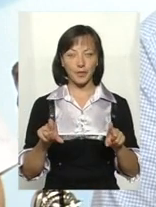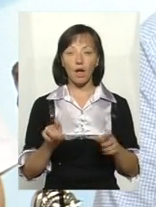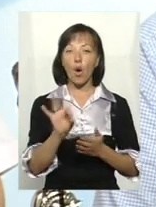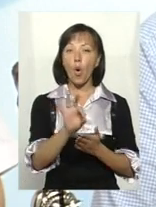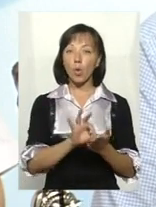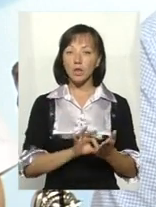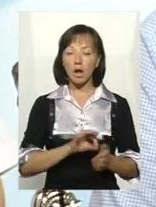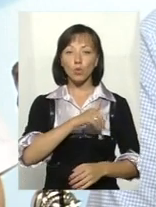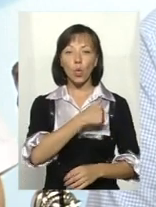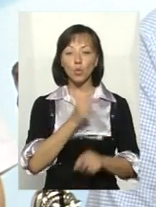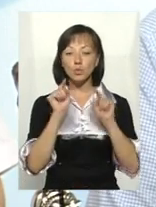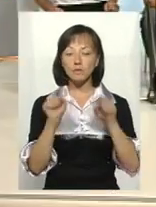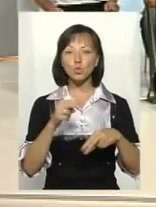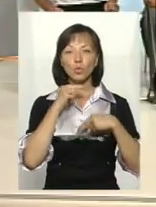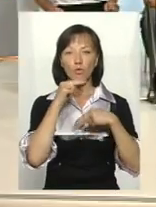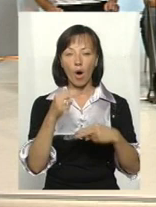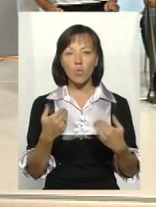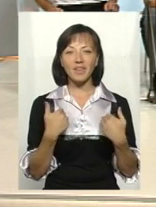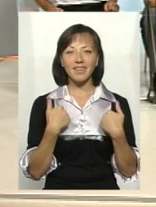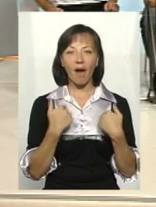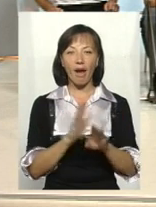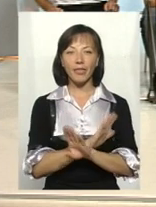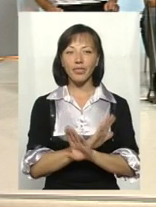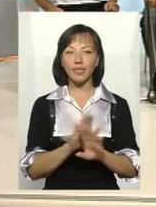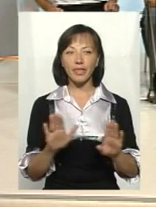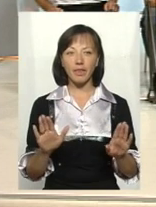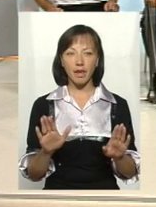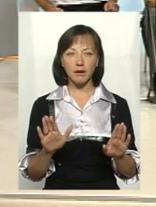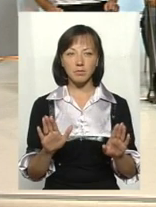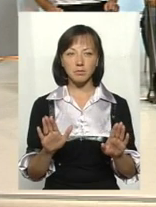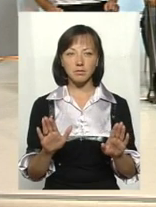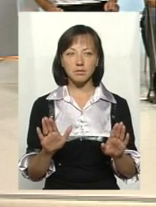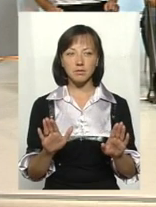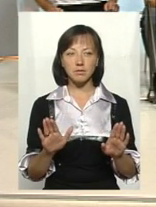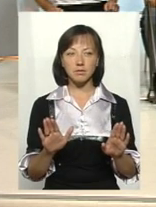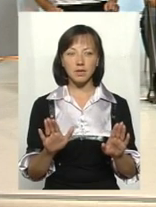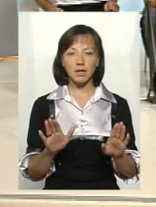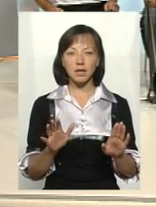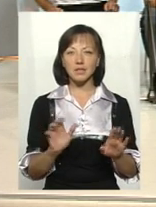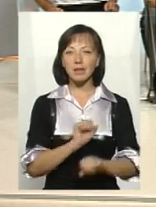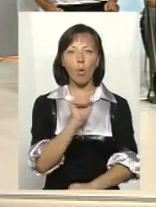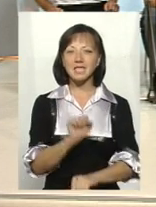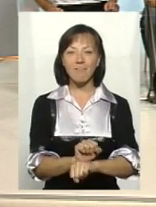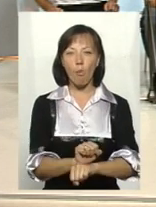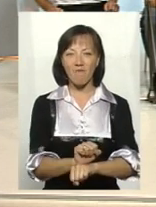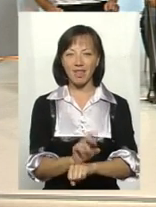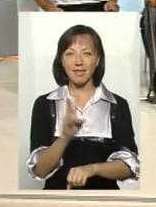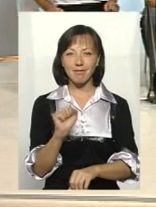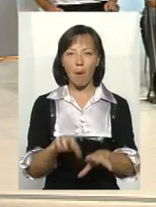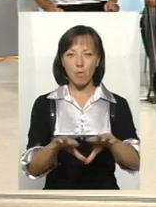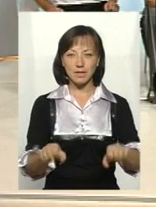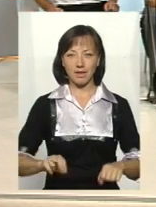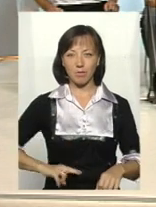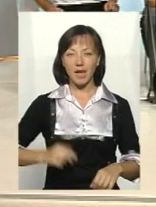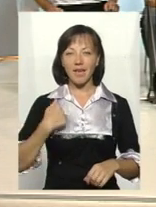Одразу хочу звернути увагу, я не, скажімо так, не законсервований на посаді директора. І